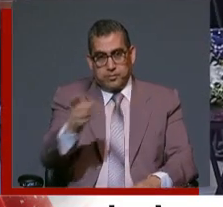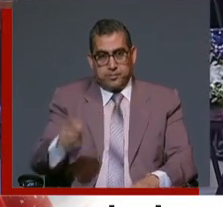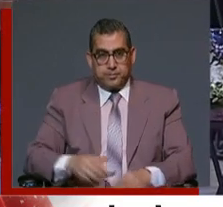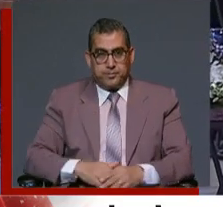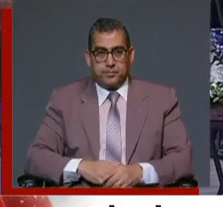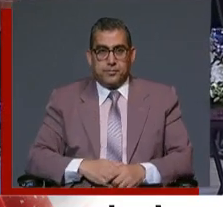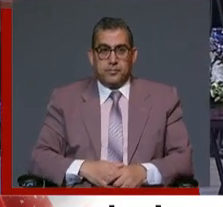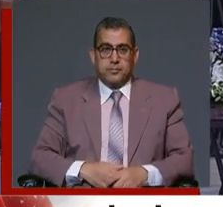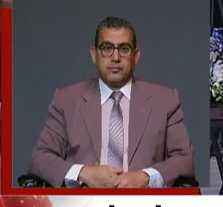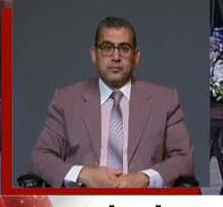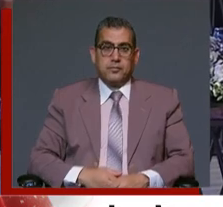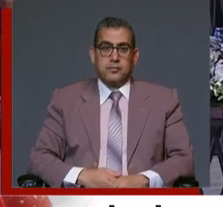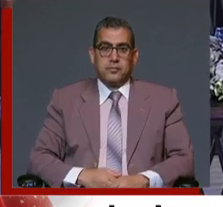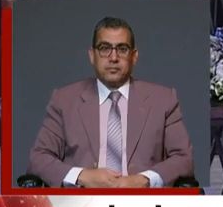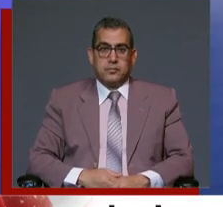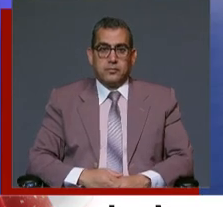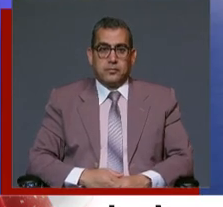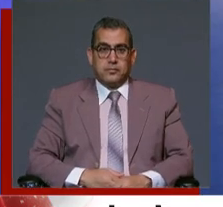انتباهكم.